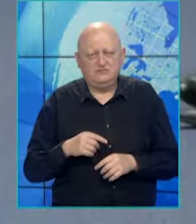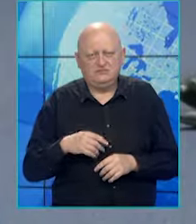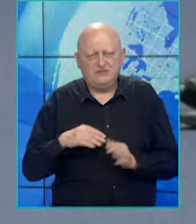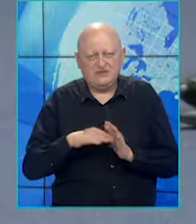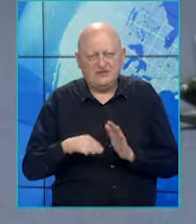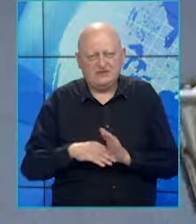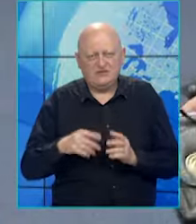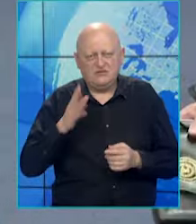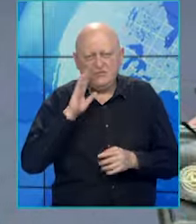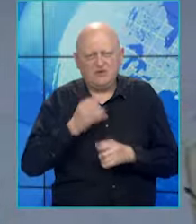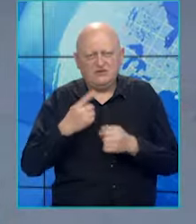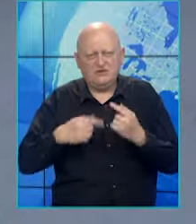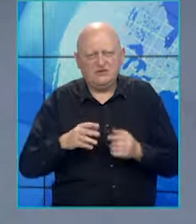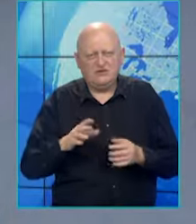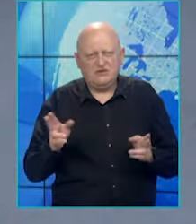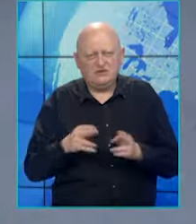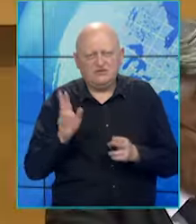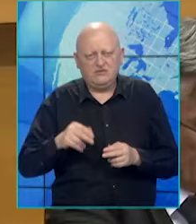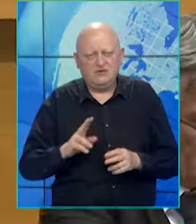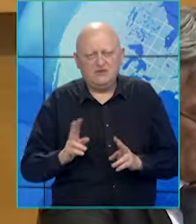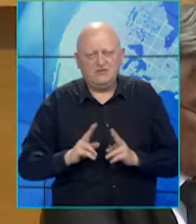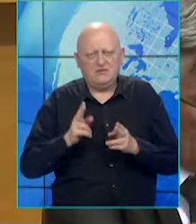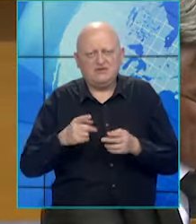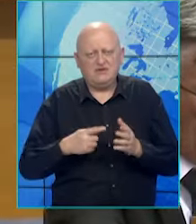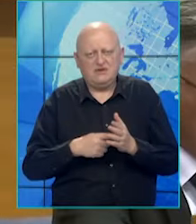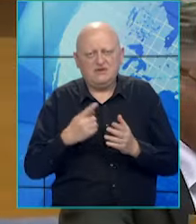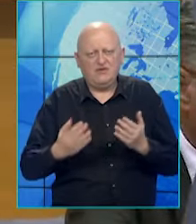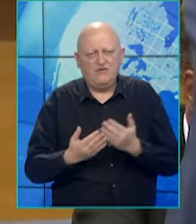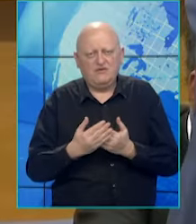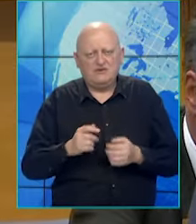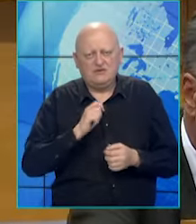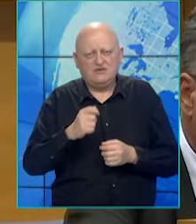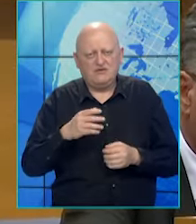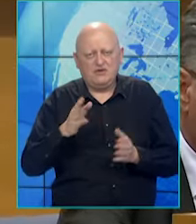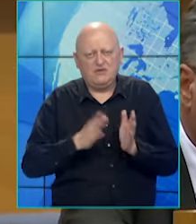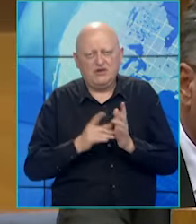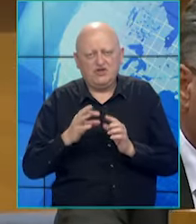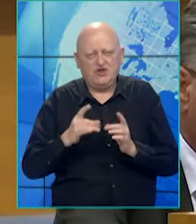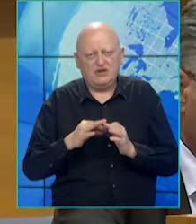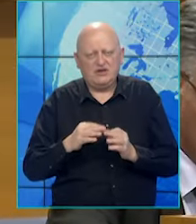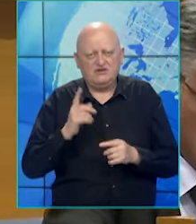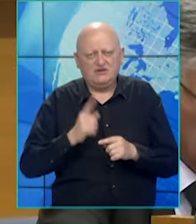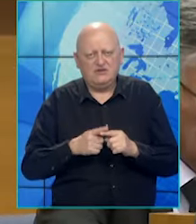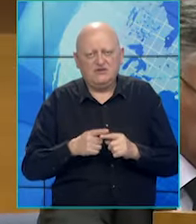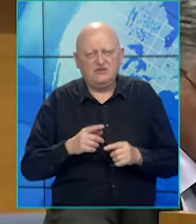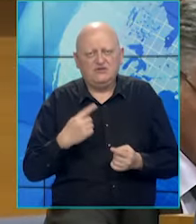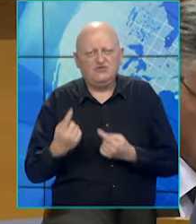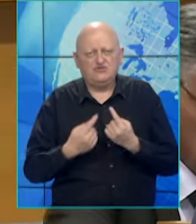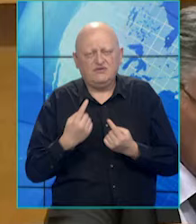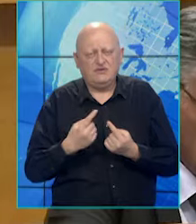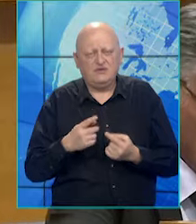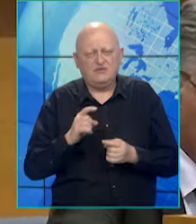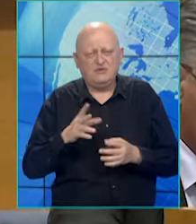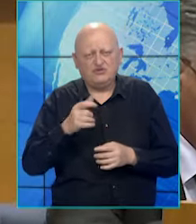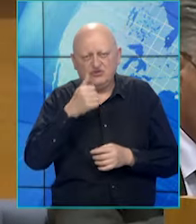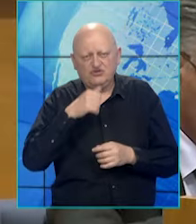da zadaci za BH političare, iako reducirani, mogu biti nepremostivi, pokazuje i najnovija izjava upravo Milorada Dodika. Tačnije, uslovljavanje da bez